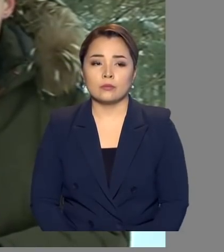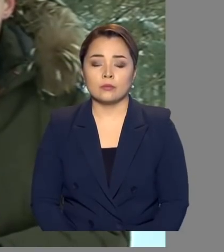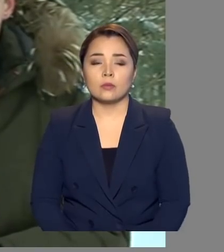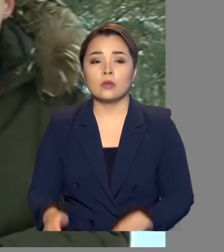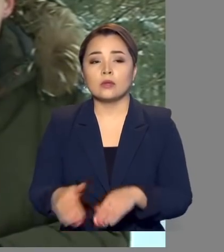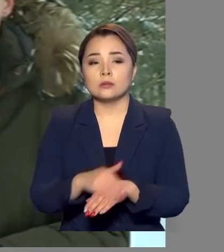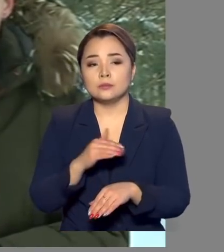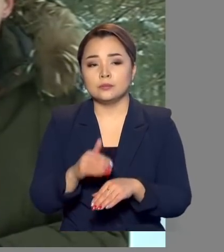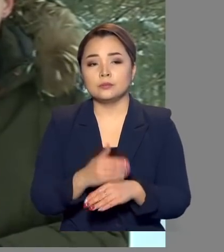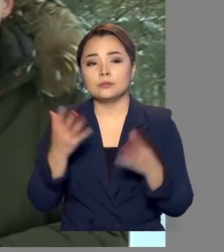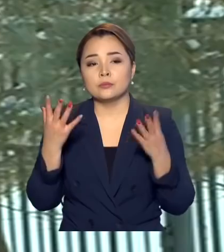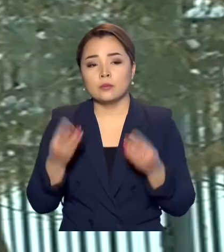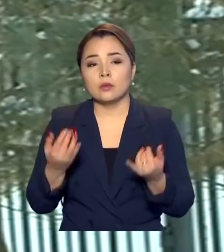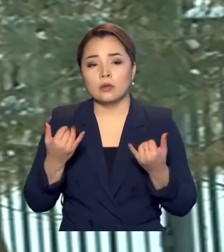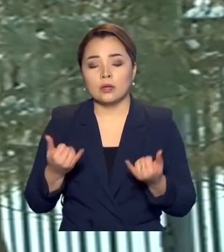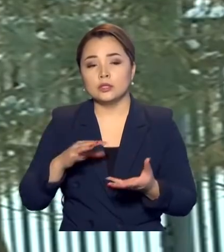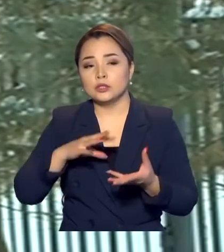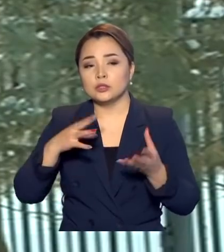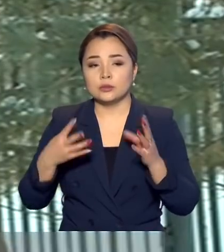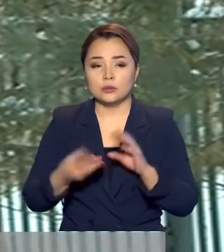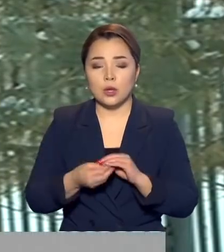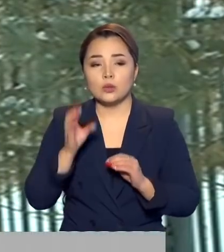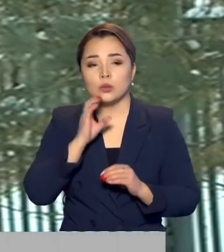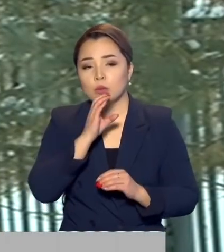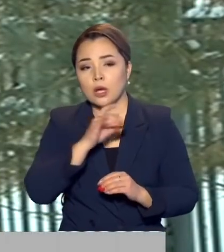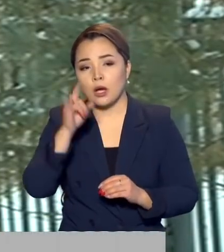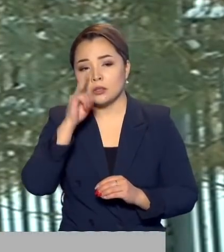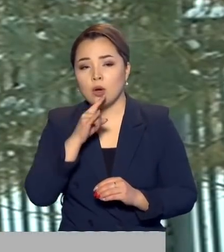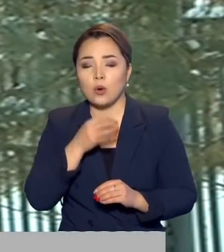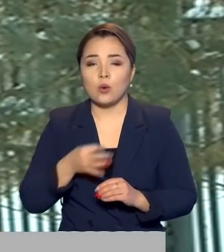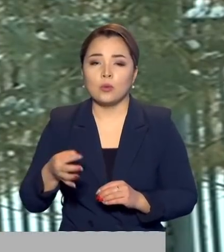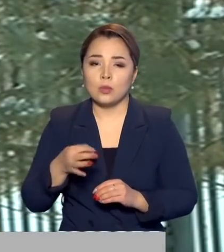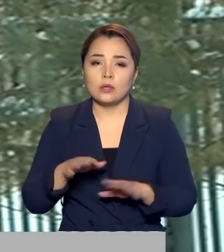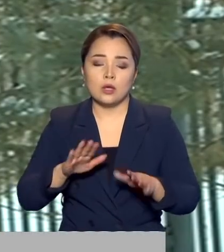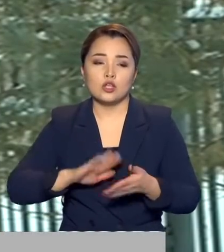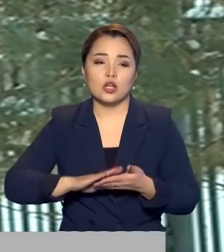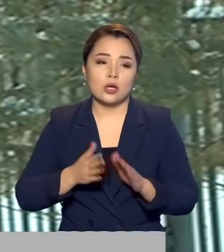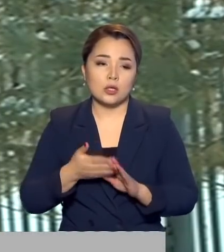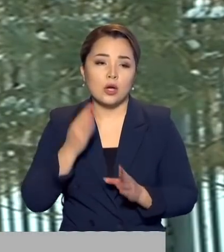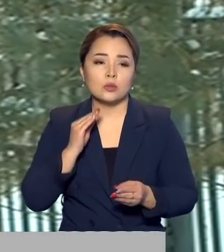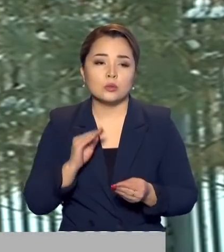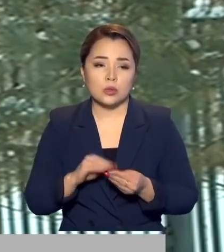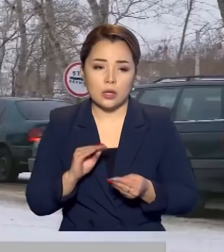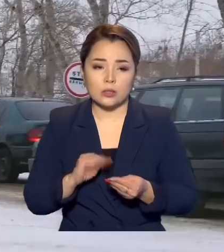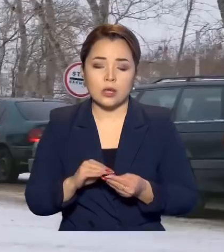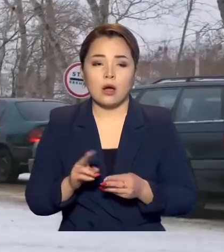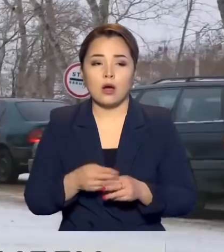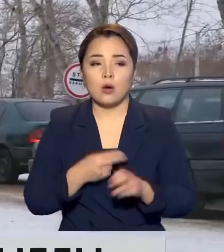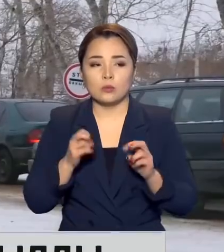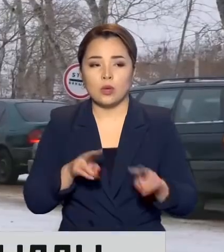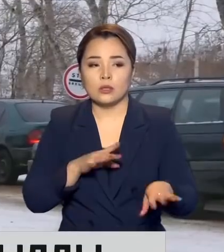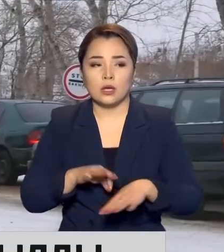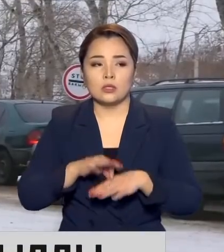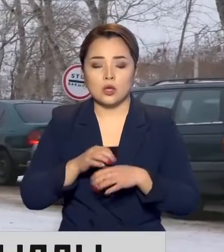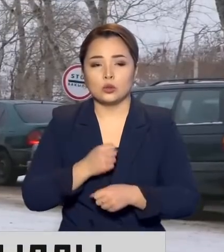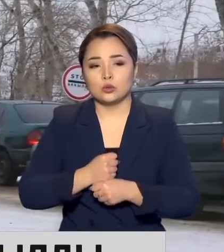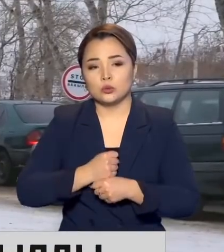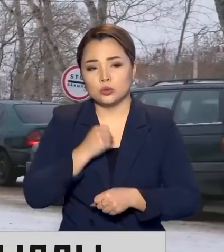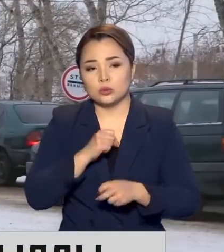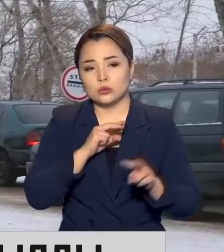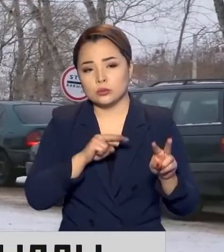Қайырлы күн, Армангүл. Армағай, жалпалғанда солтүстік Қазақстанда жағдай тұрақты, дегенмен қауіпсіздік шаралары